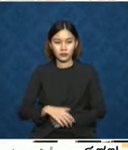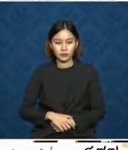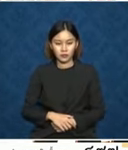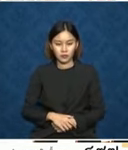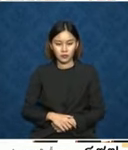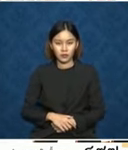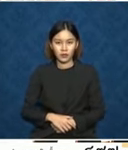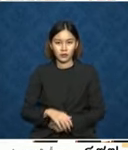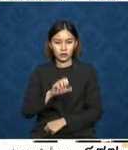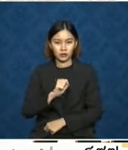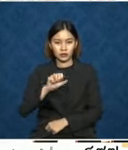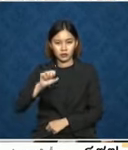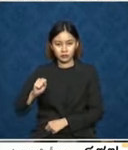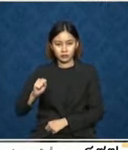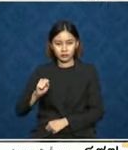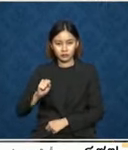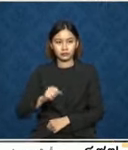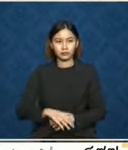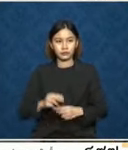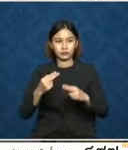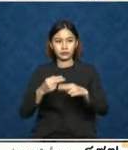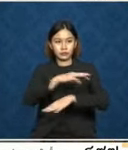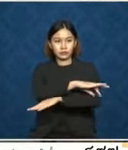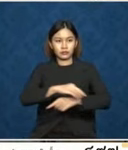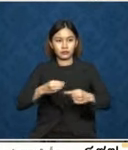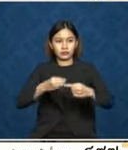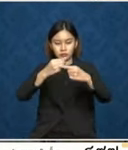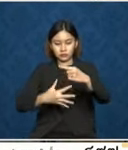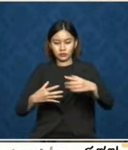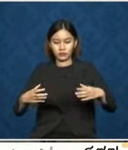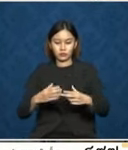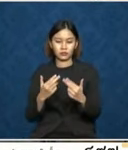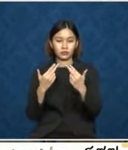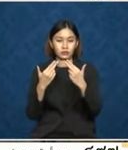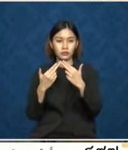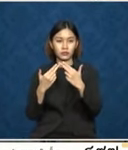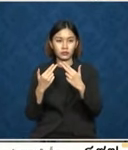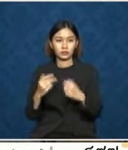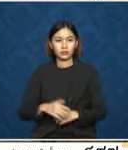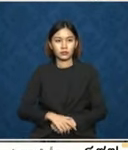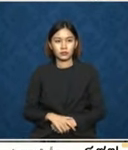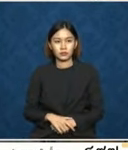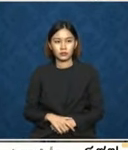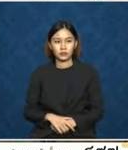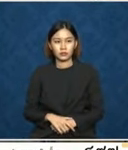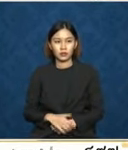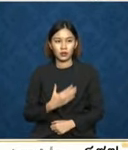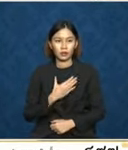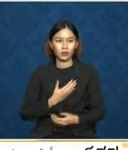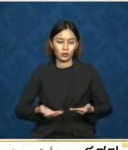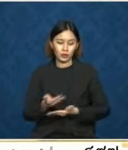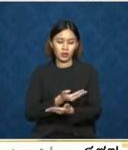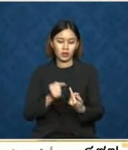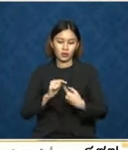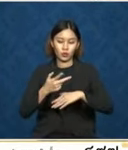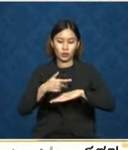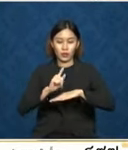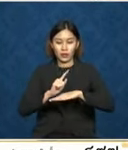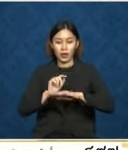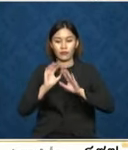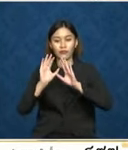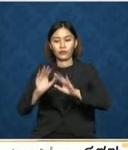สมาชิกสภาผู้แทนราษฎรแบบบัญชีรายชื่อภาครวมไทยสร้างชาติผมขอหาลือท่านประธาน